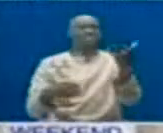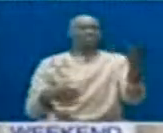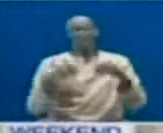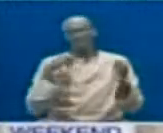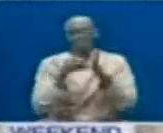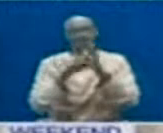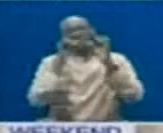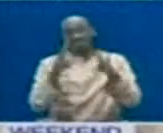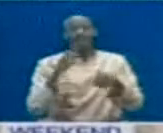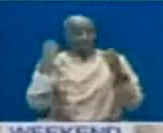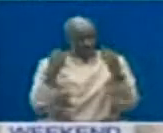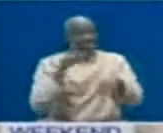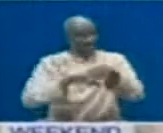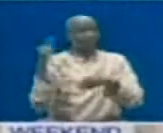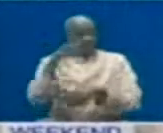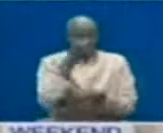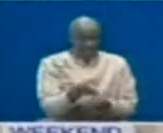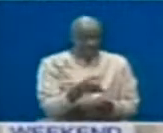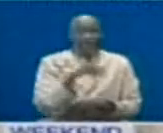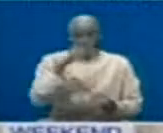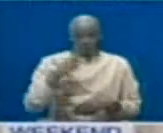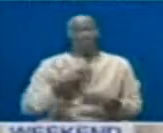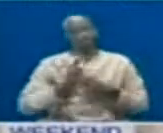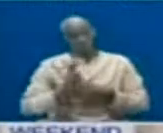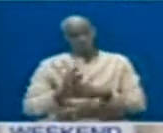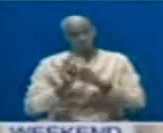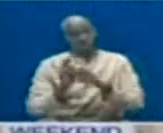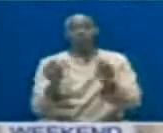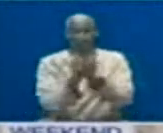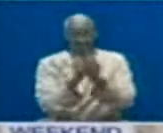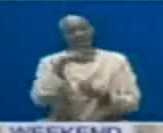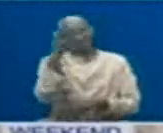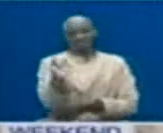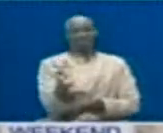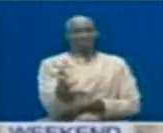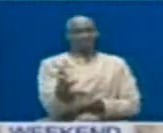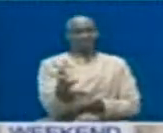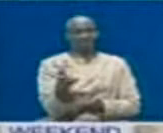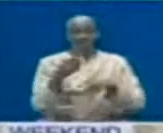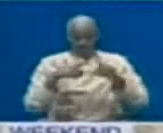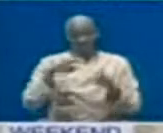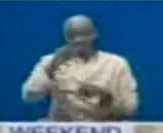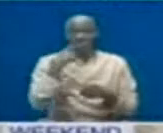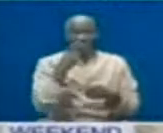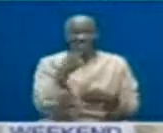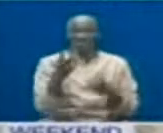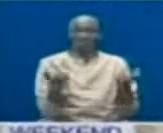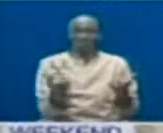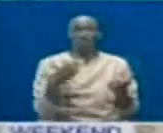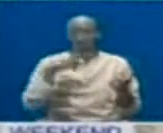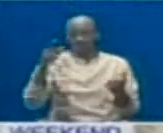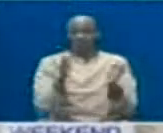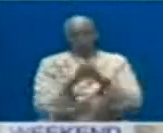vile mara nyingi akikujanga kwa kezi, ananiambianga nipeleka mpaka stage, huwa nampeleka mpaka stage. Nikaambia